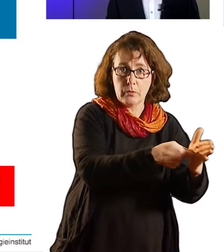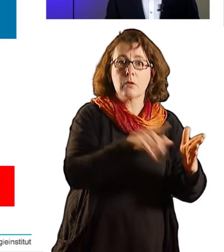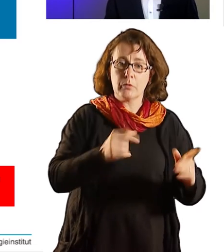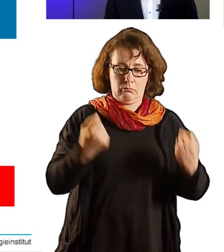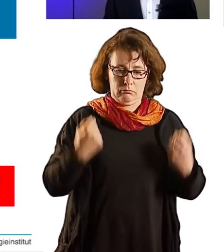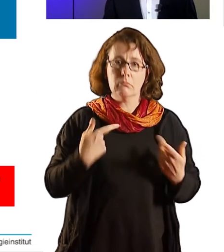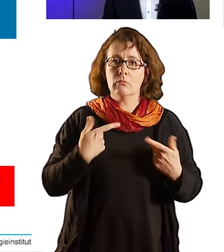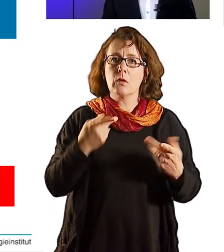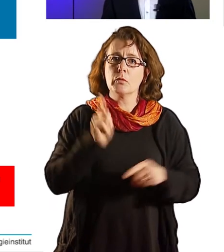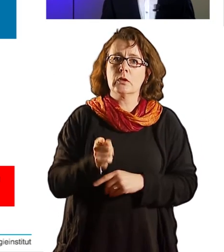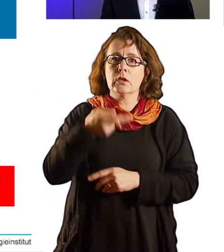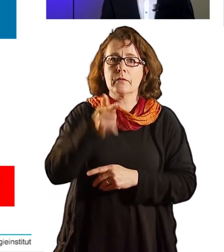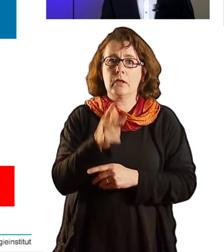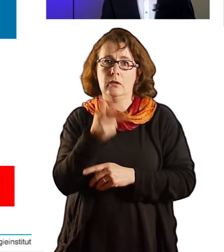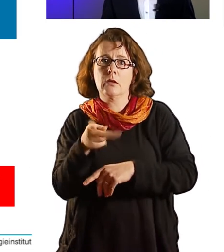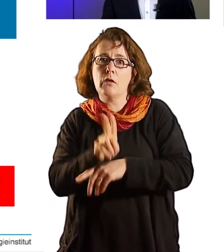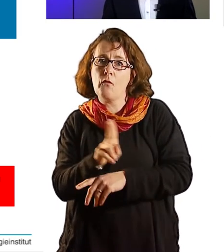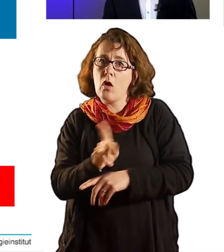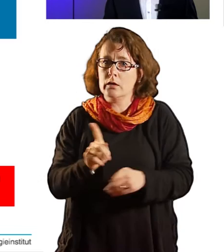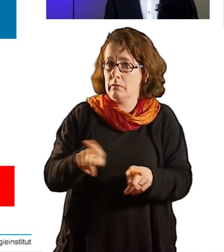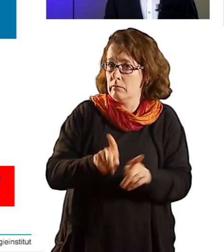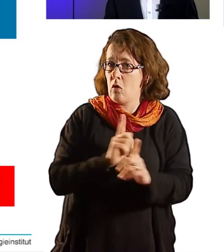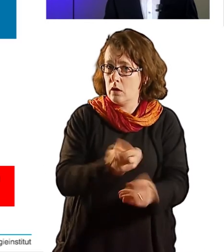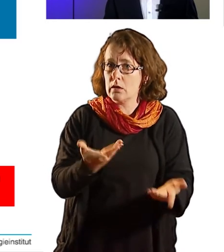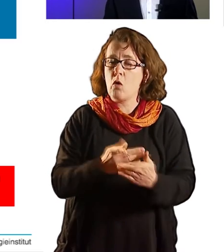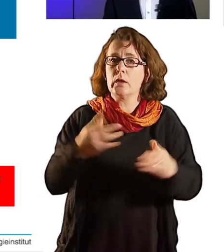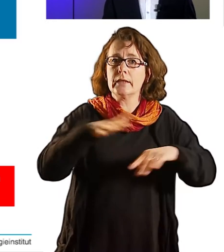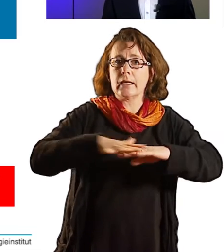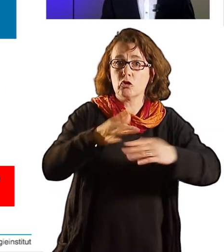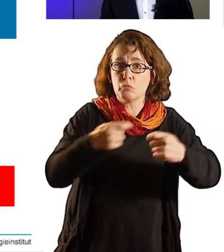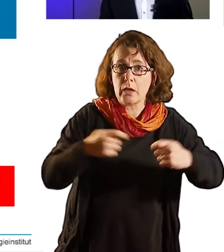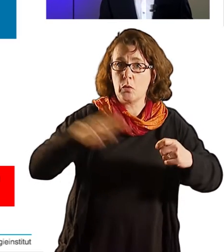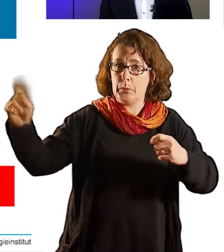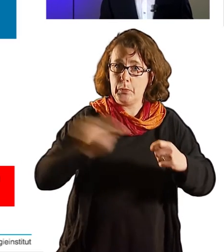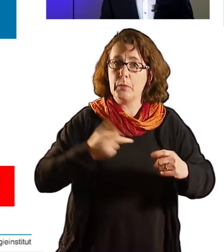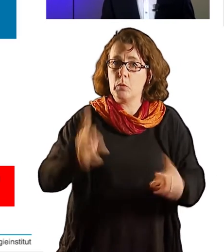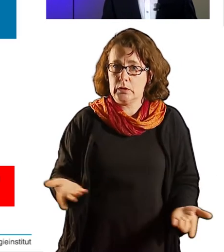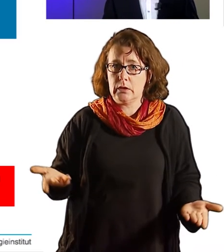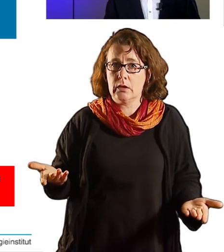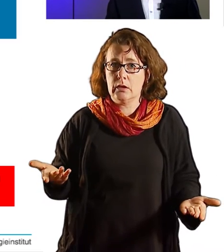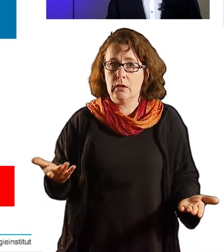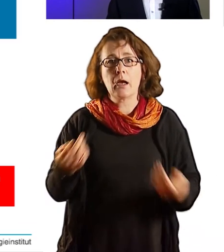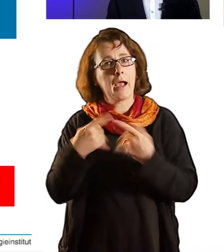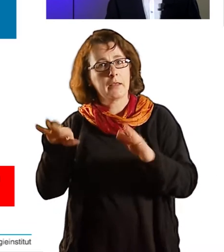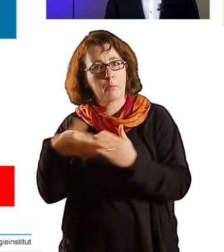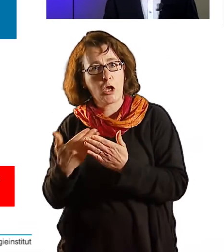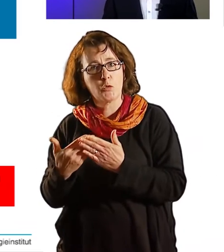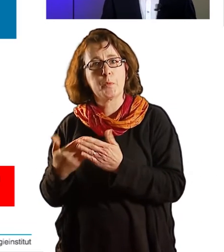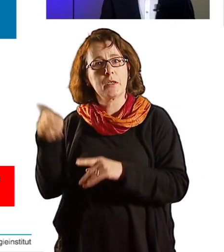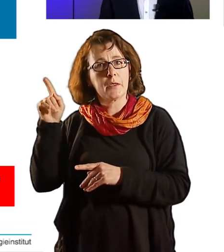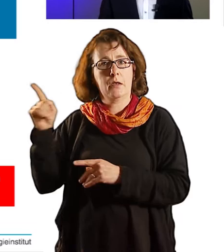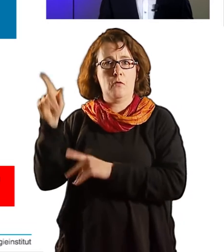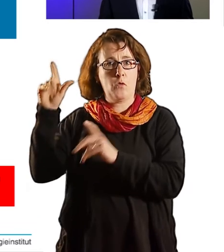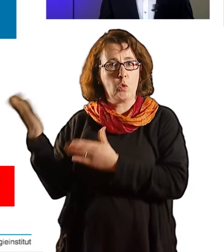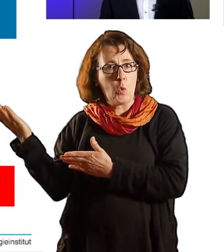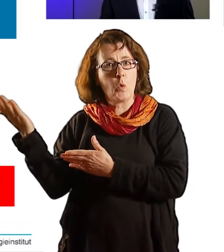er sich sicher sein können, dass sich sowohl die Spezifikation als auch die Netzspannung auf die gleiche Einheit Volt beziehen. Ein weiteres Beispiel ist hier